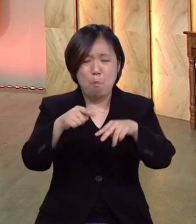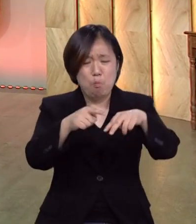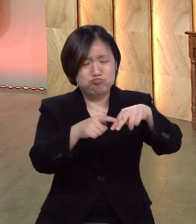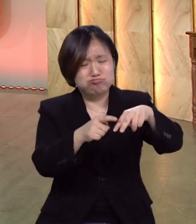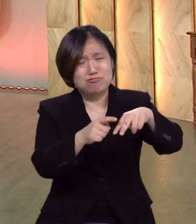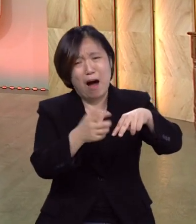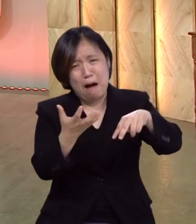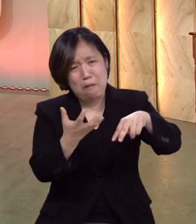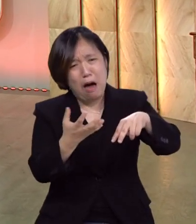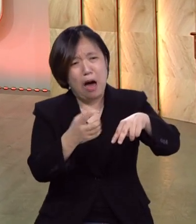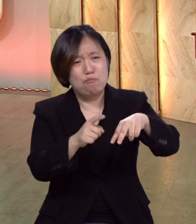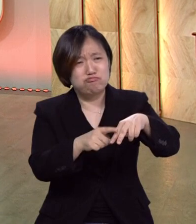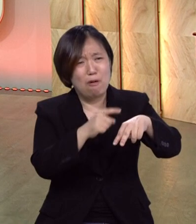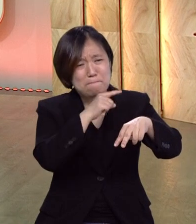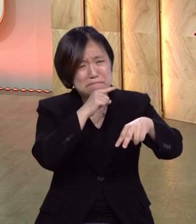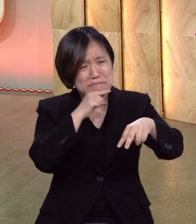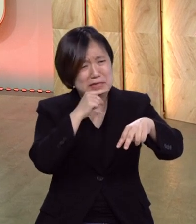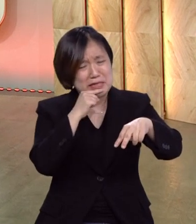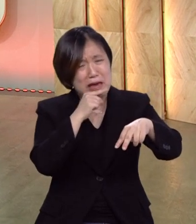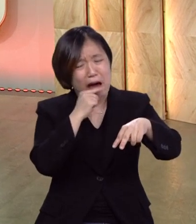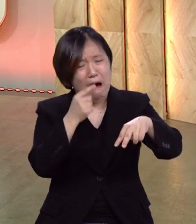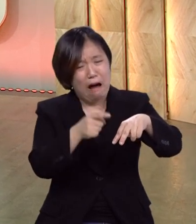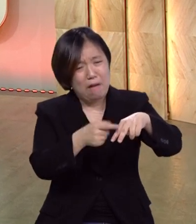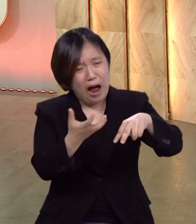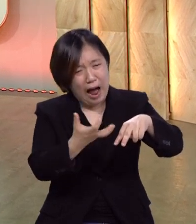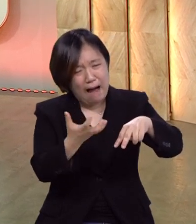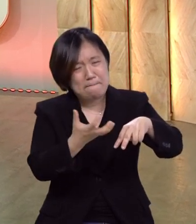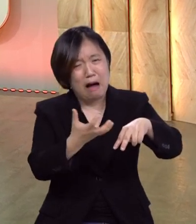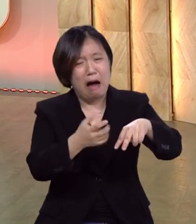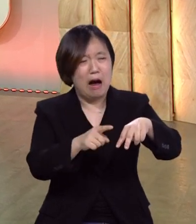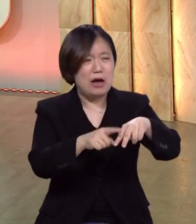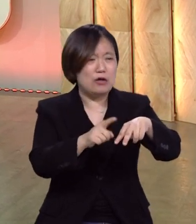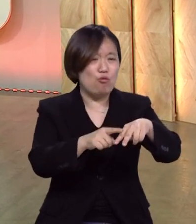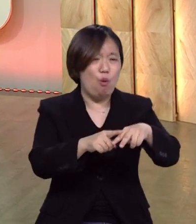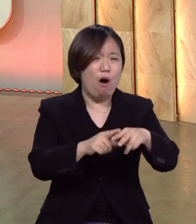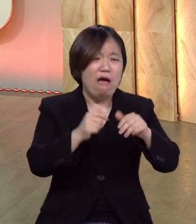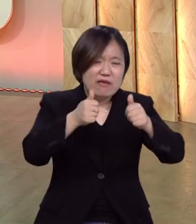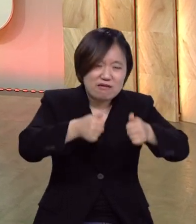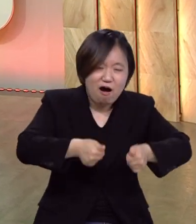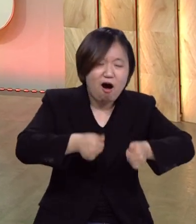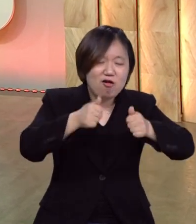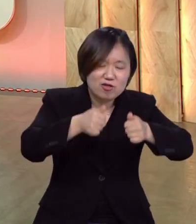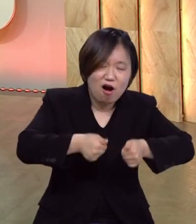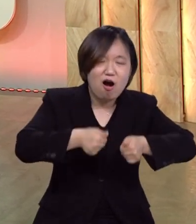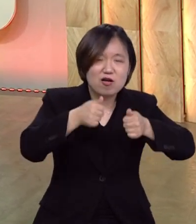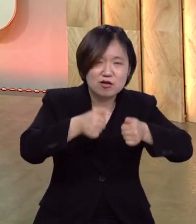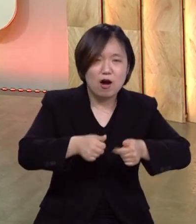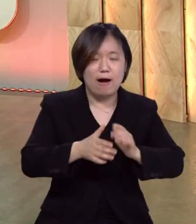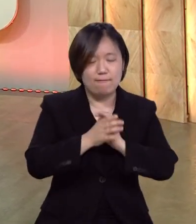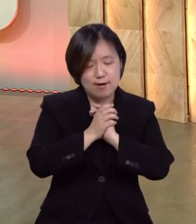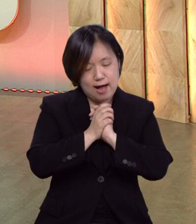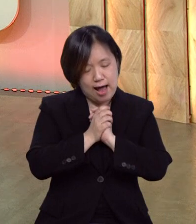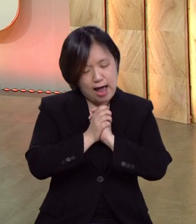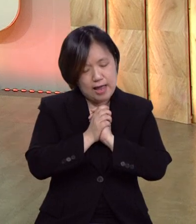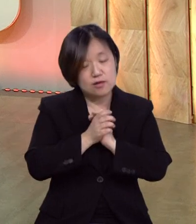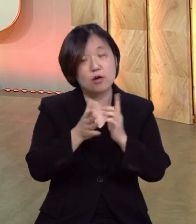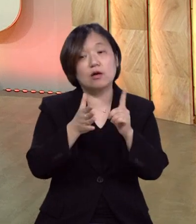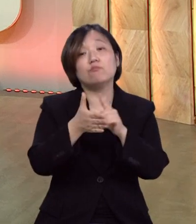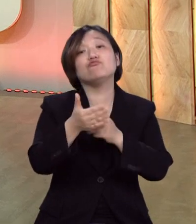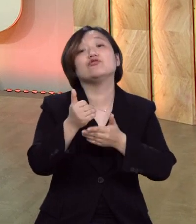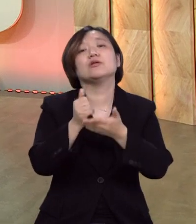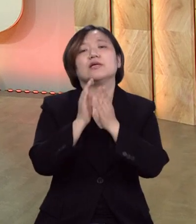무릎이 다 그냥 피범벅이 되면서 일을 악물고 내가 그렇게 절을 하면서 부처님께 간절하게 기도하지